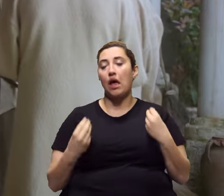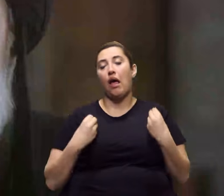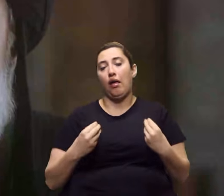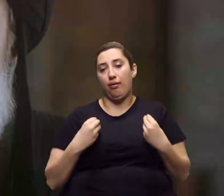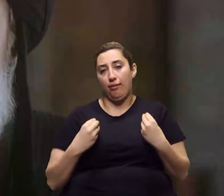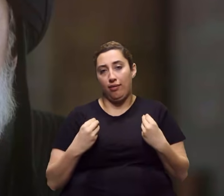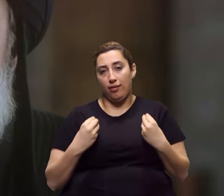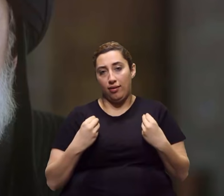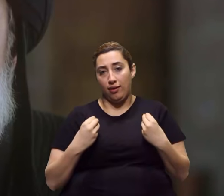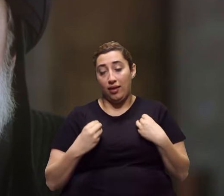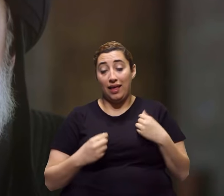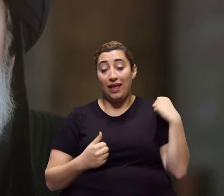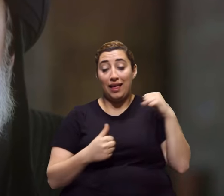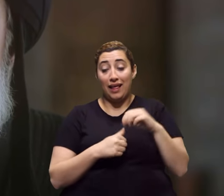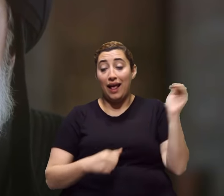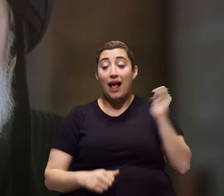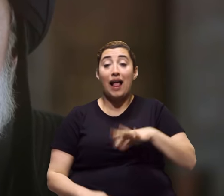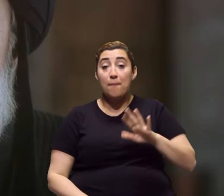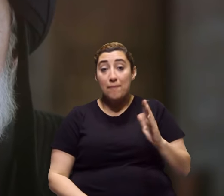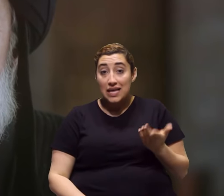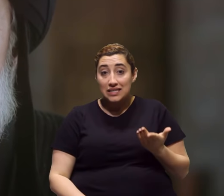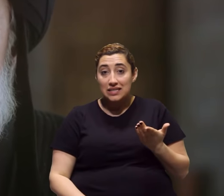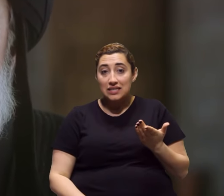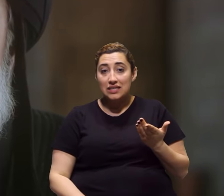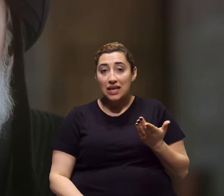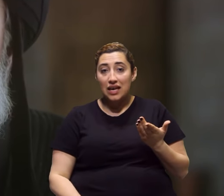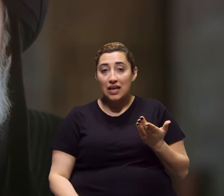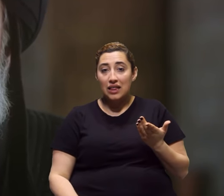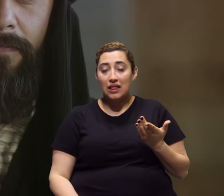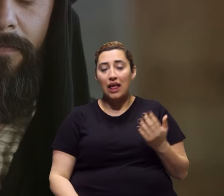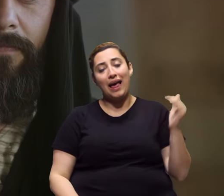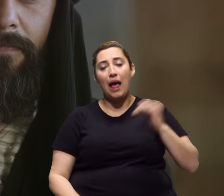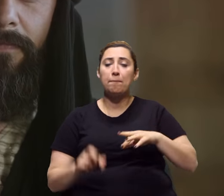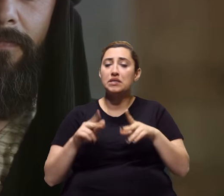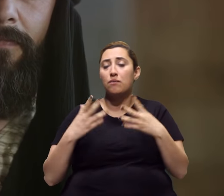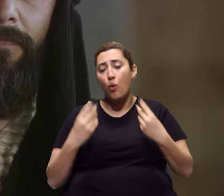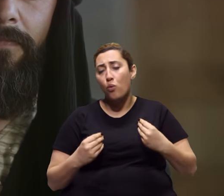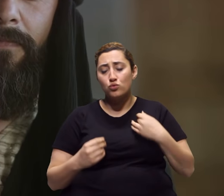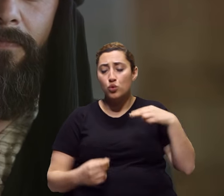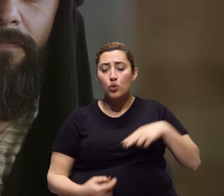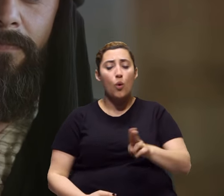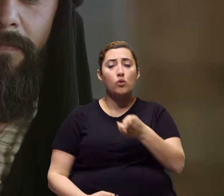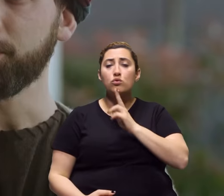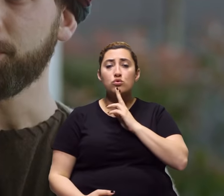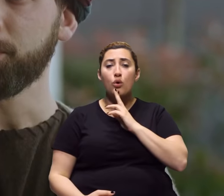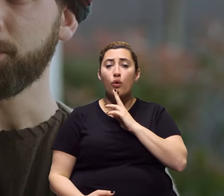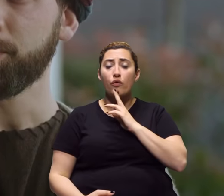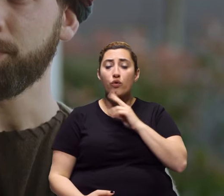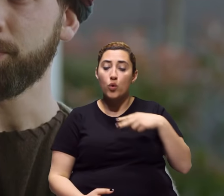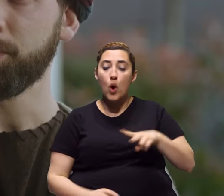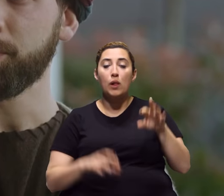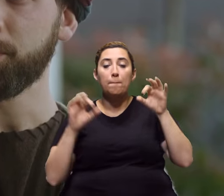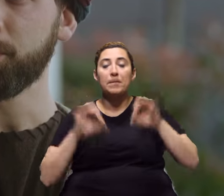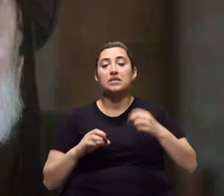âlâ, dönemez isek de dönmüşüzdür. Yolun sonu